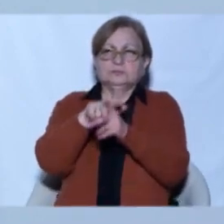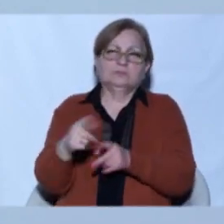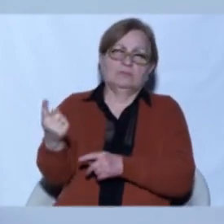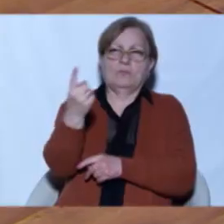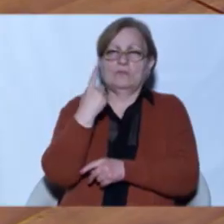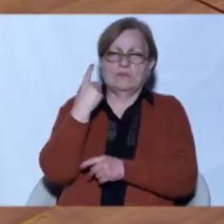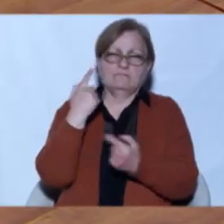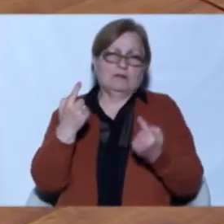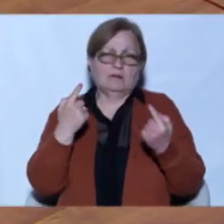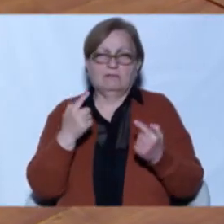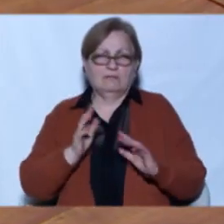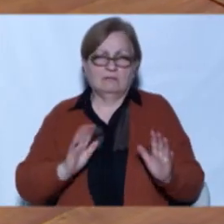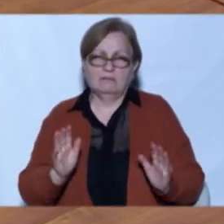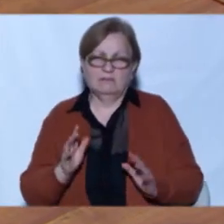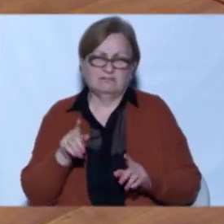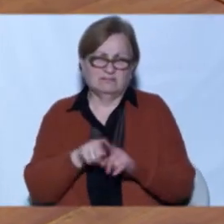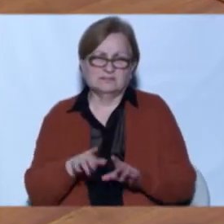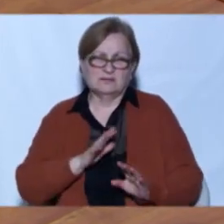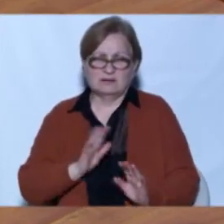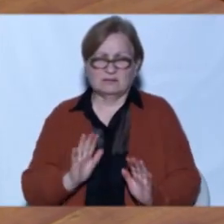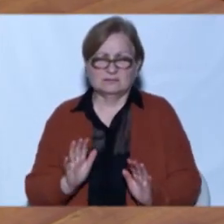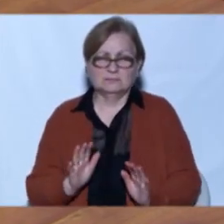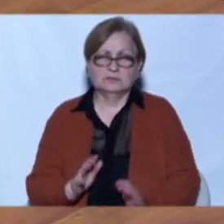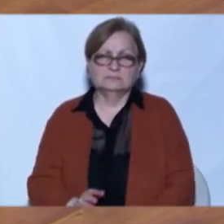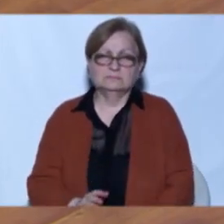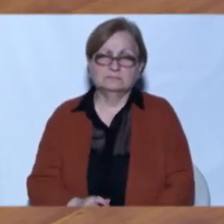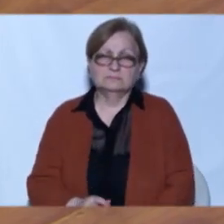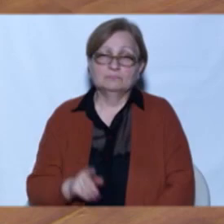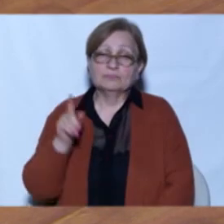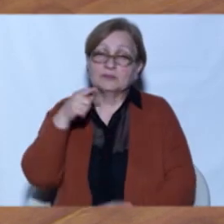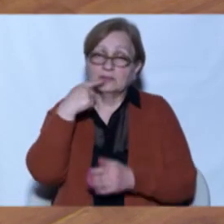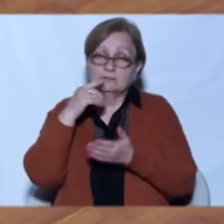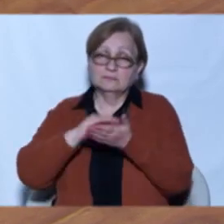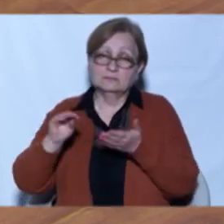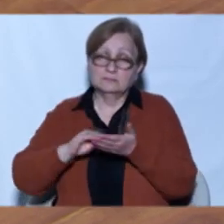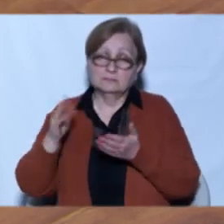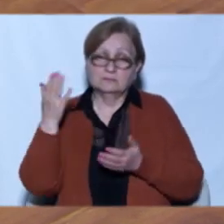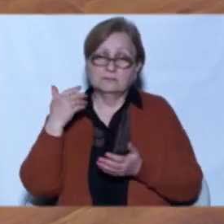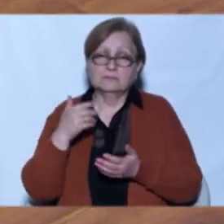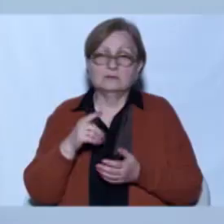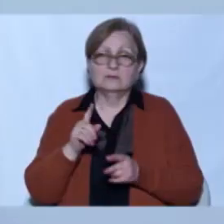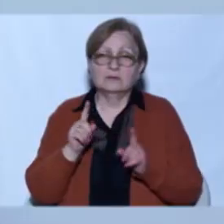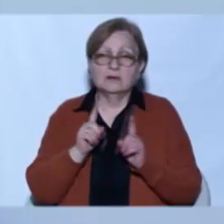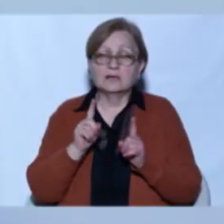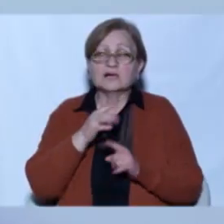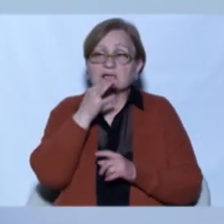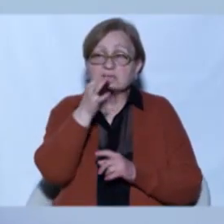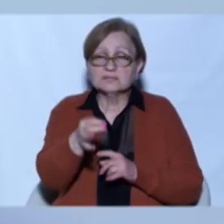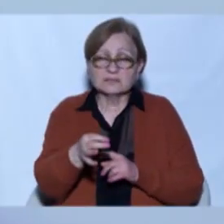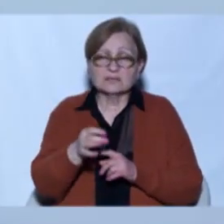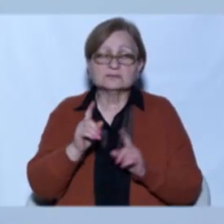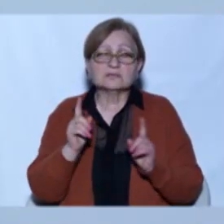დღეს. ილია ხომ ამბობდა თავის პუბლიცისტურ კრიტიკულ წერილში, რა გითხრათ, რით გაგახაროთ, რომ დღეს სხვა